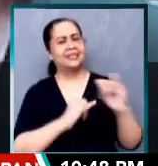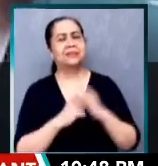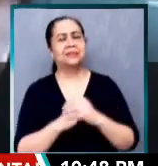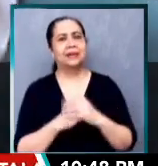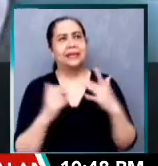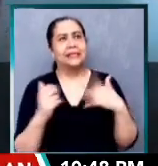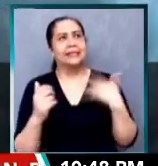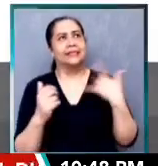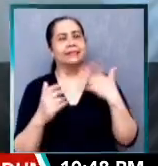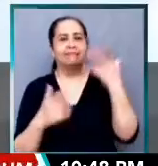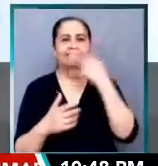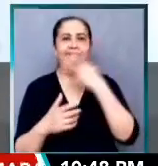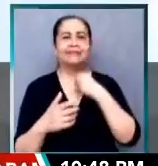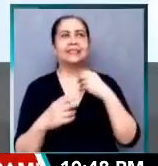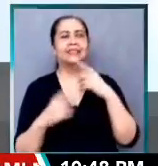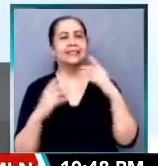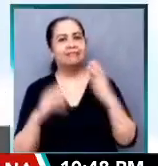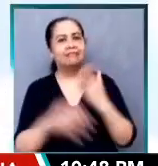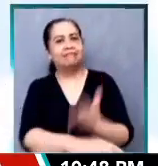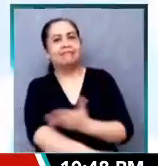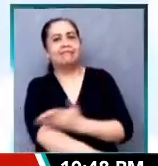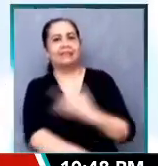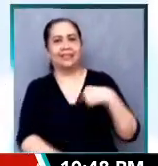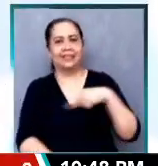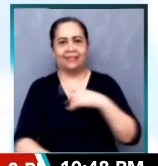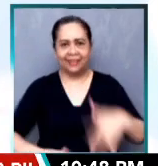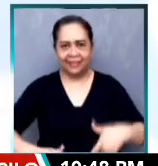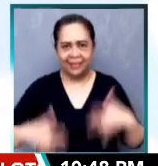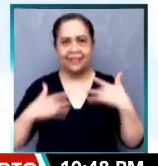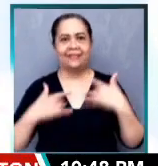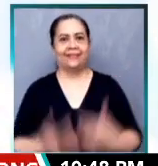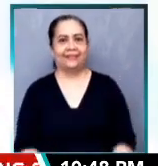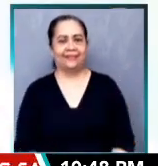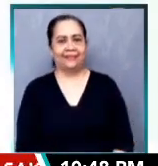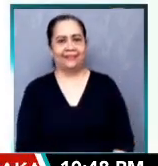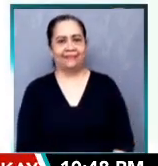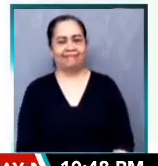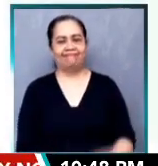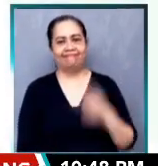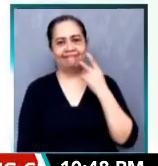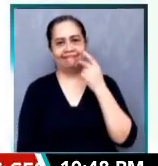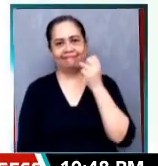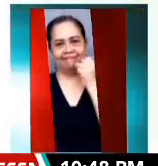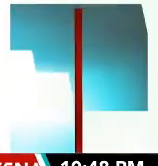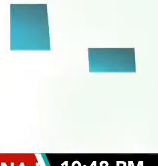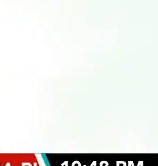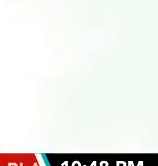o gumaasenso ang buhay namin. Katrina Son, GMA News.